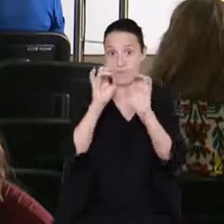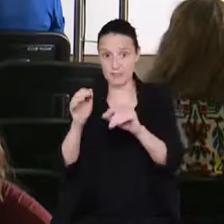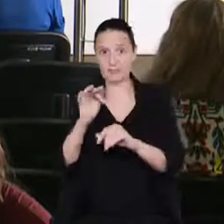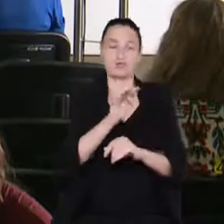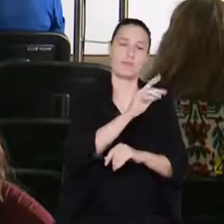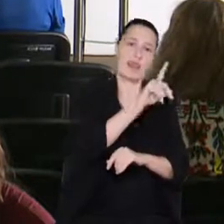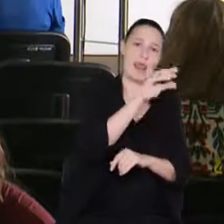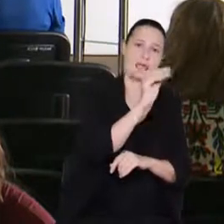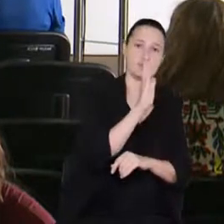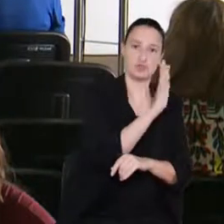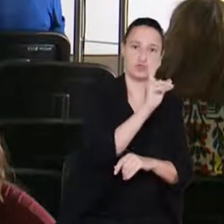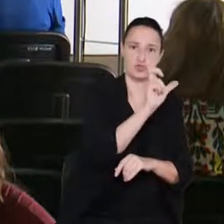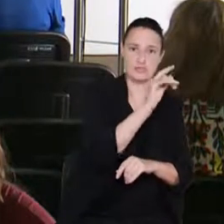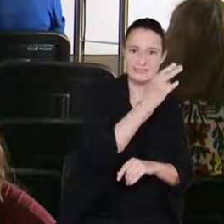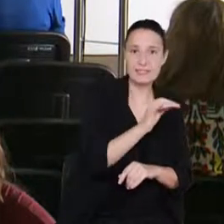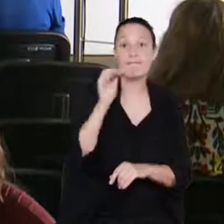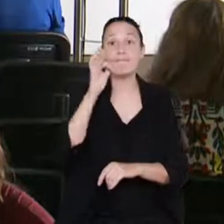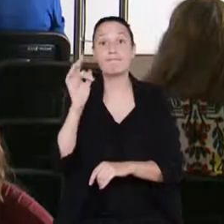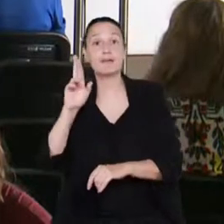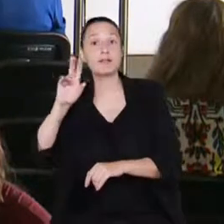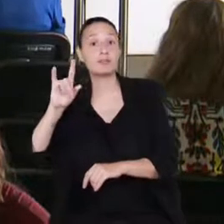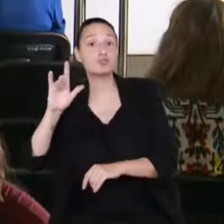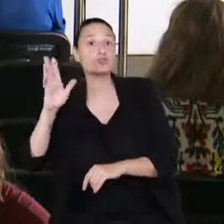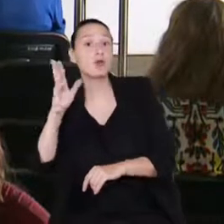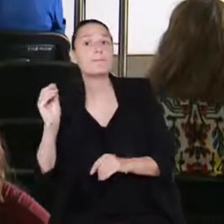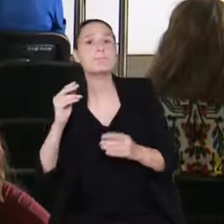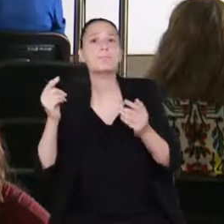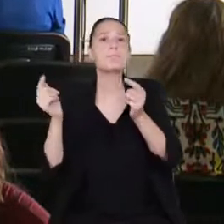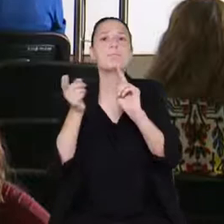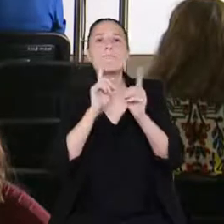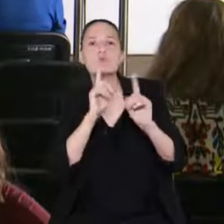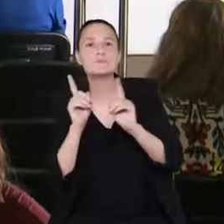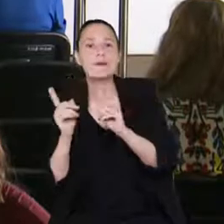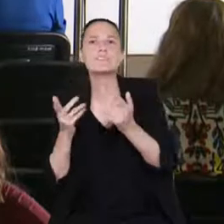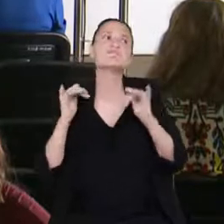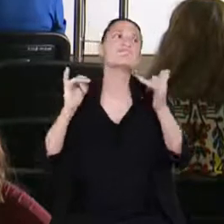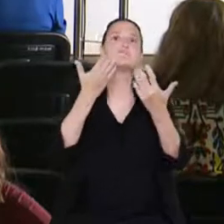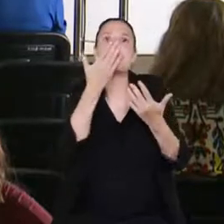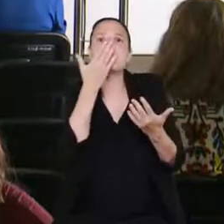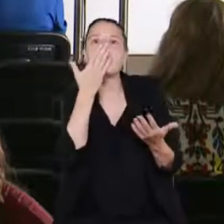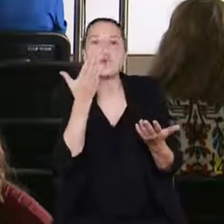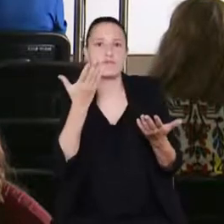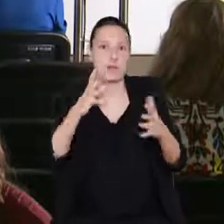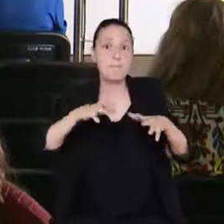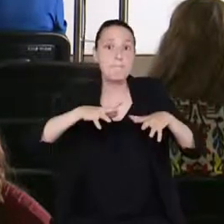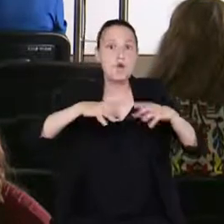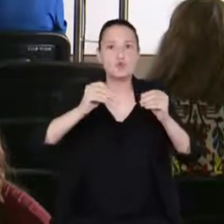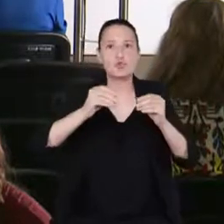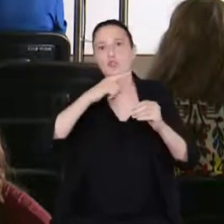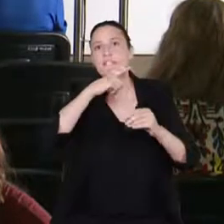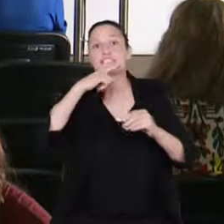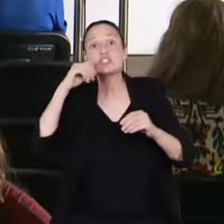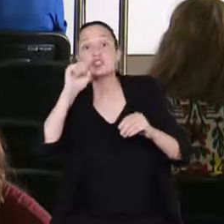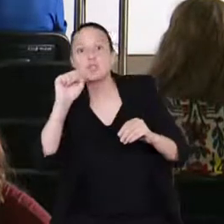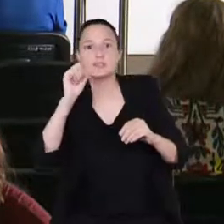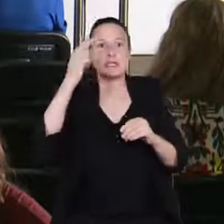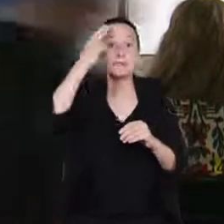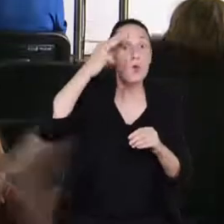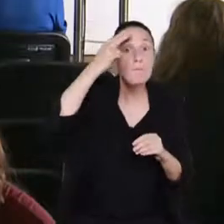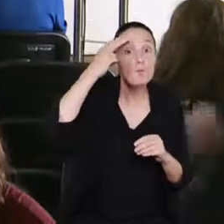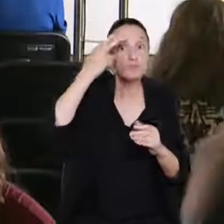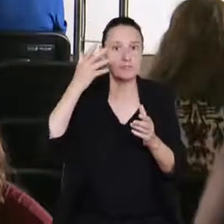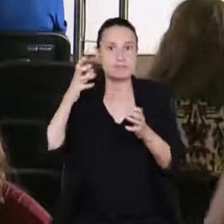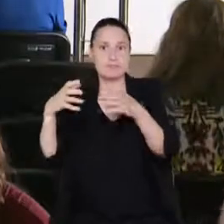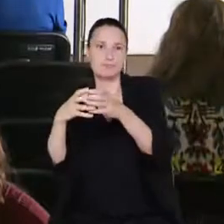i Leszczyńskiego po to, żebyśmy porozmawiali troszeczkę o tym, jak wyglądały początki socjalizmu, początki komunizmu, czyli tych